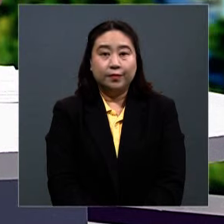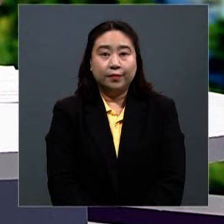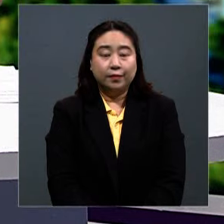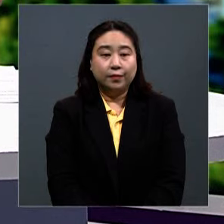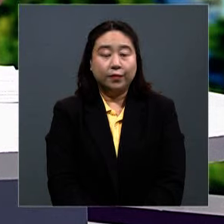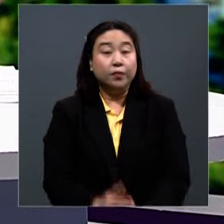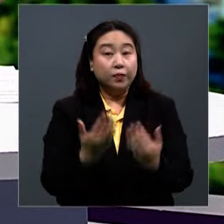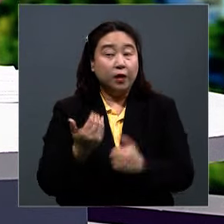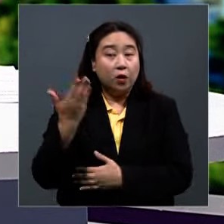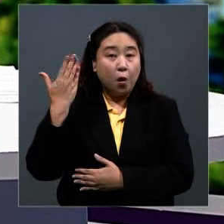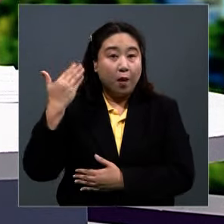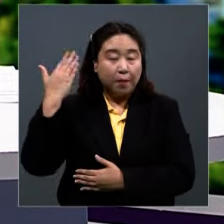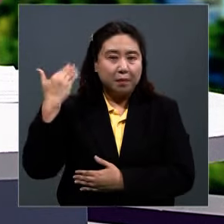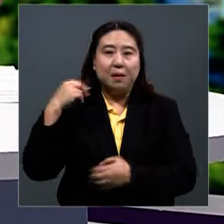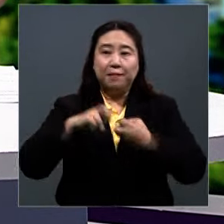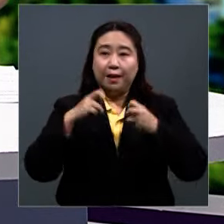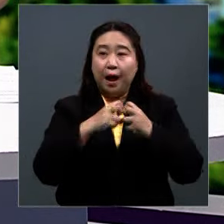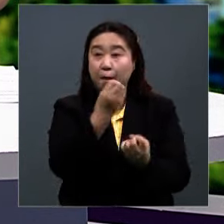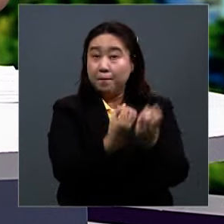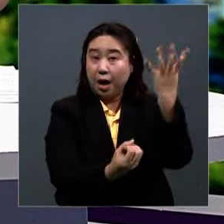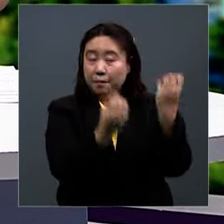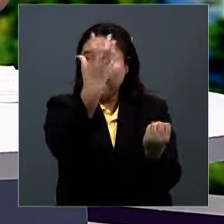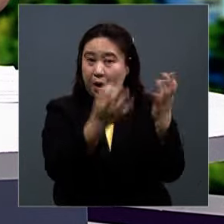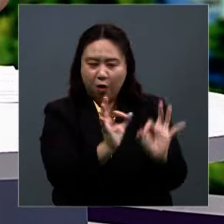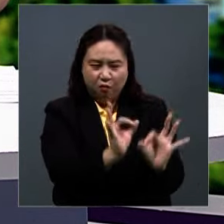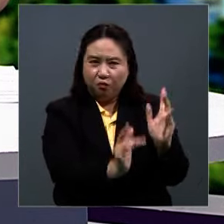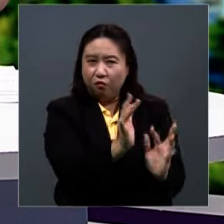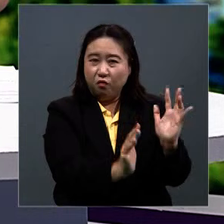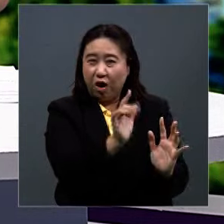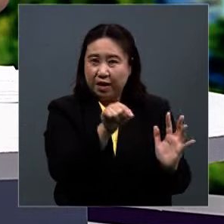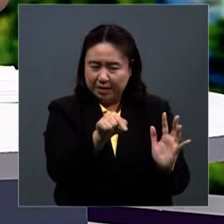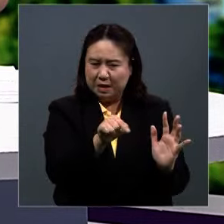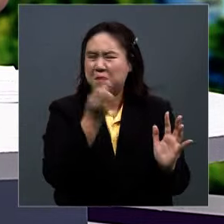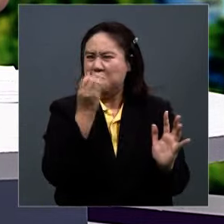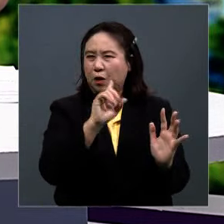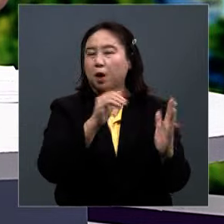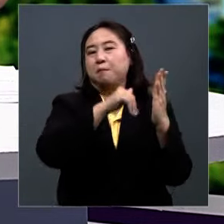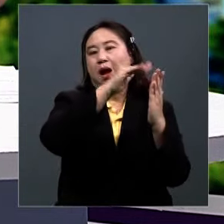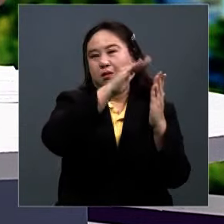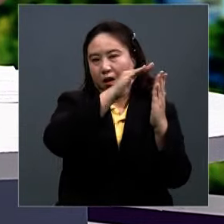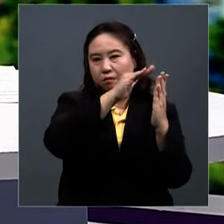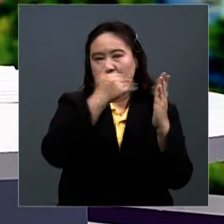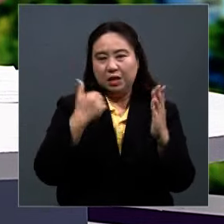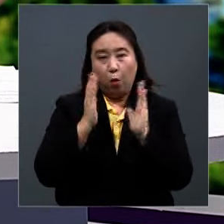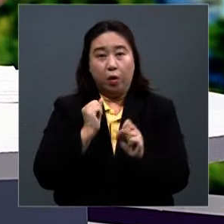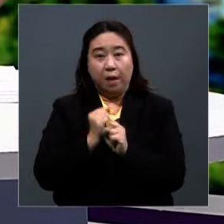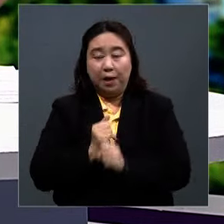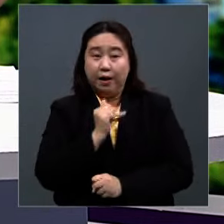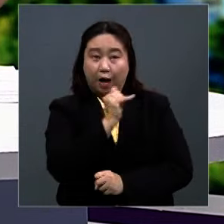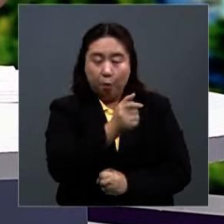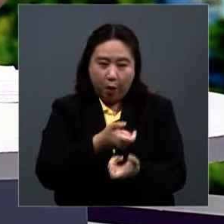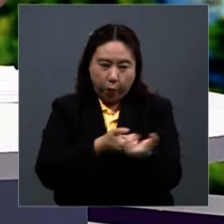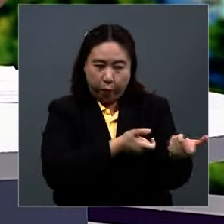ผู้ชมคะในช่วงที่ผ่านมามีปัญหาไฟป่าเกิดขึ้นในบ้านเราเยอะโดยเฉพาะทางพื้นที่ภาคเหนือนะคะมีรายงานเรื่องของเจ้าหน้าที่ที่เข้าไปดับไฟได้รับบา